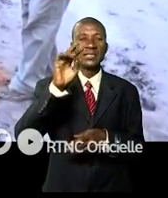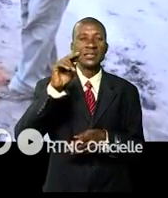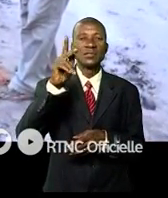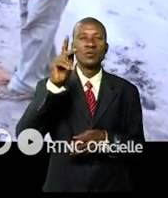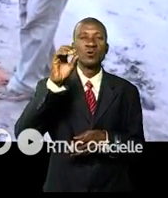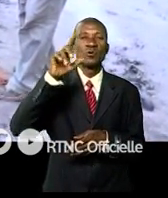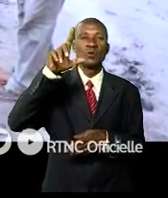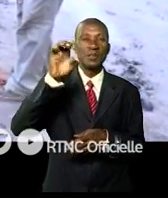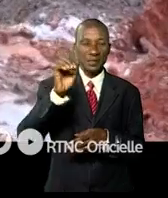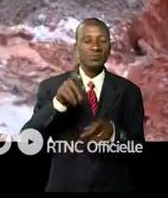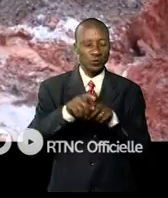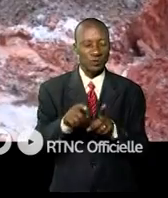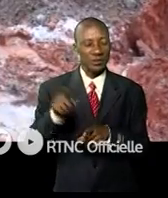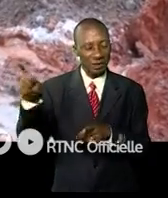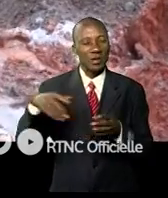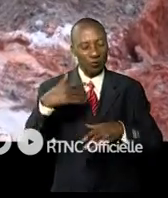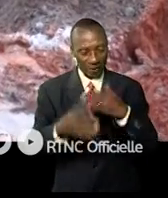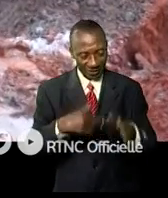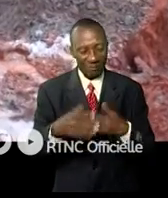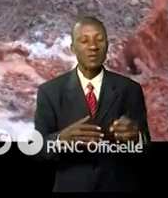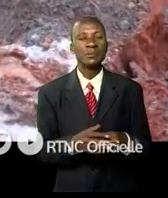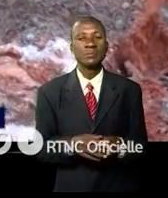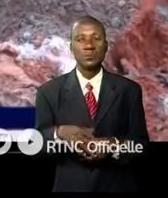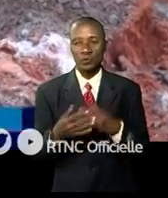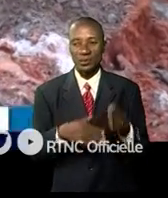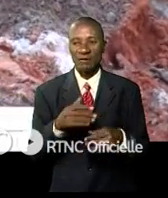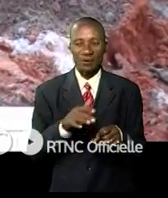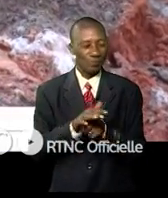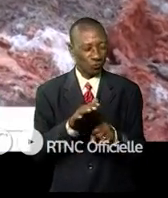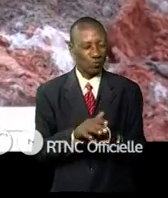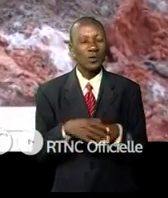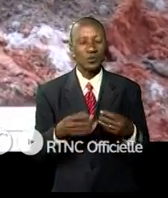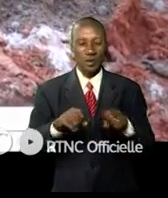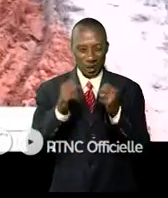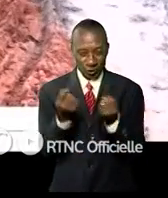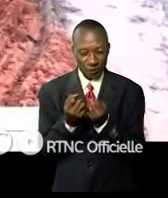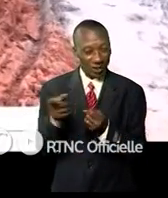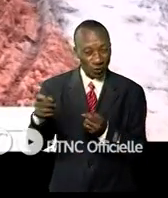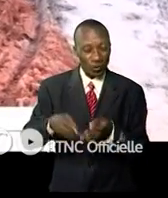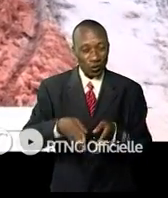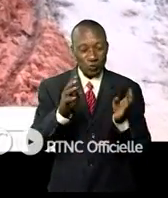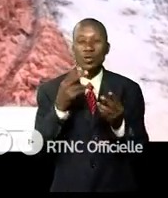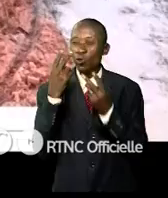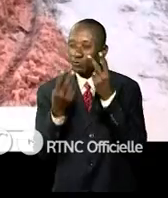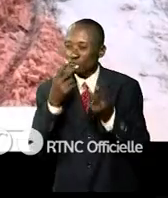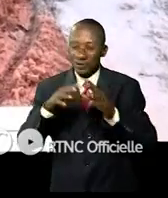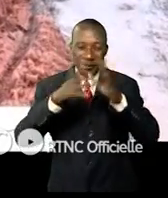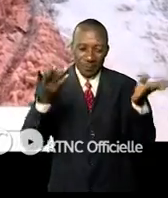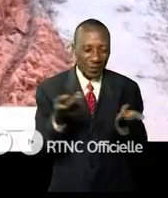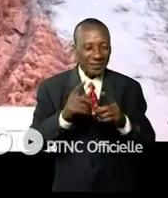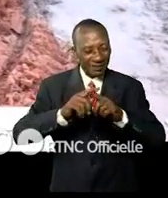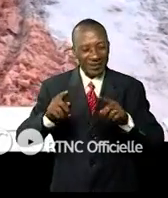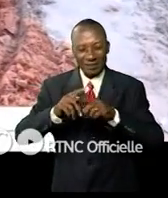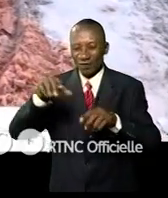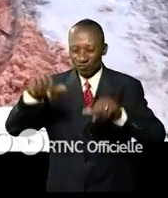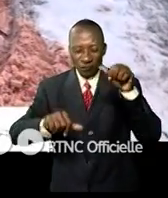des caniveaux exécutés, rien n'échappe au contrôle de la brigade et de l'office des routes. Objectif, éviter le pire dans